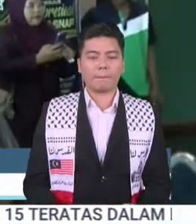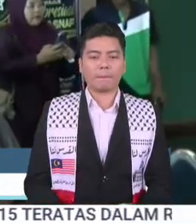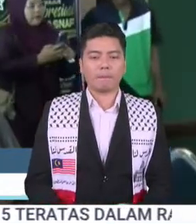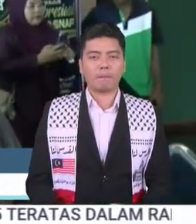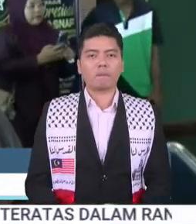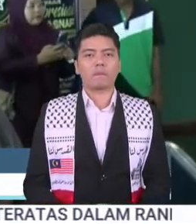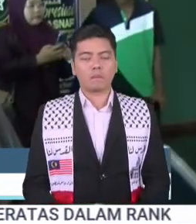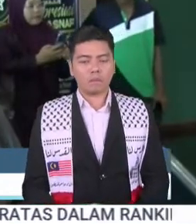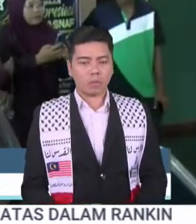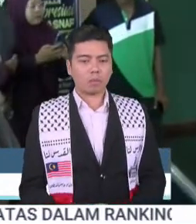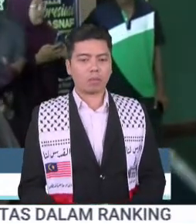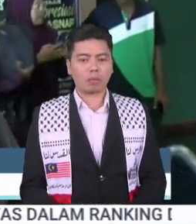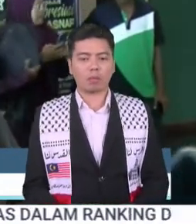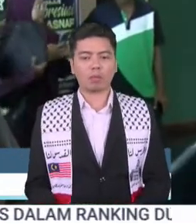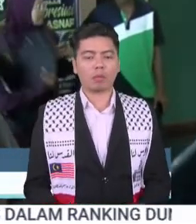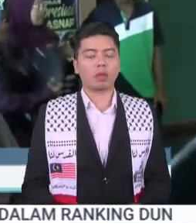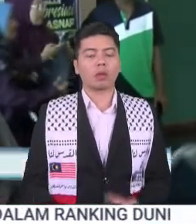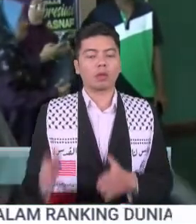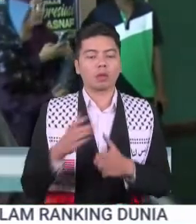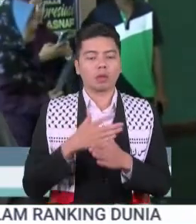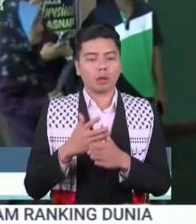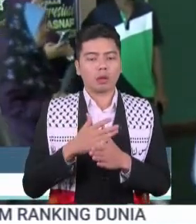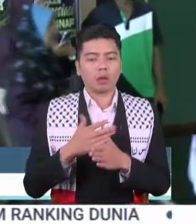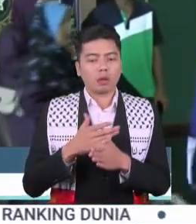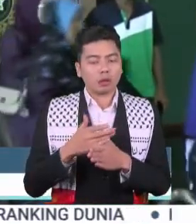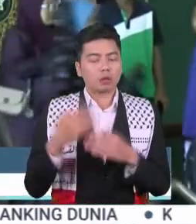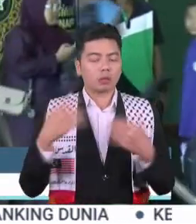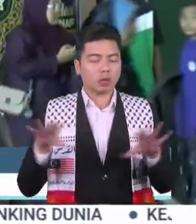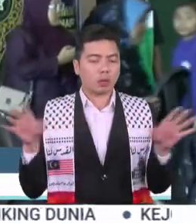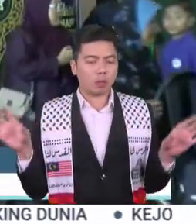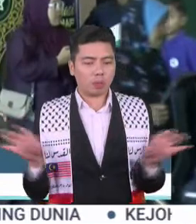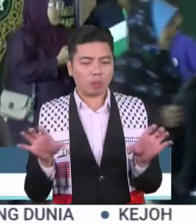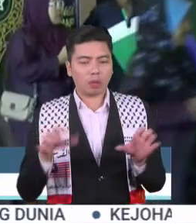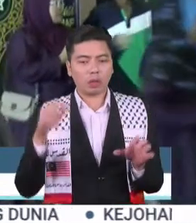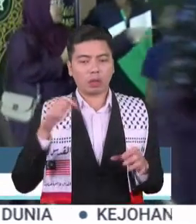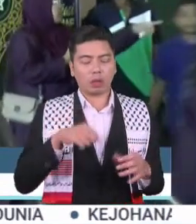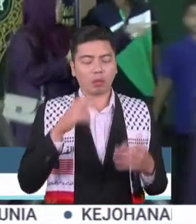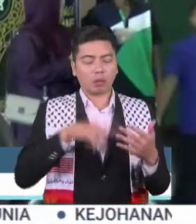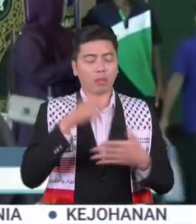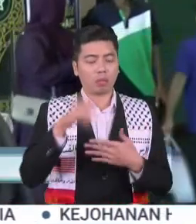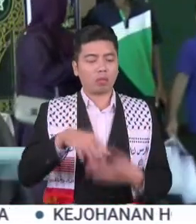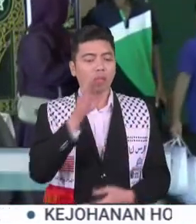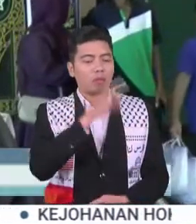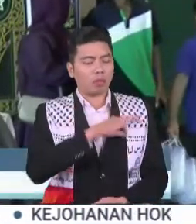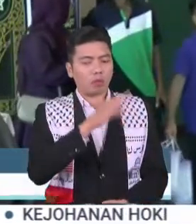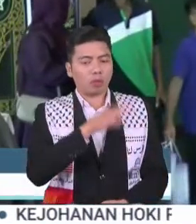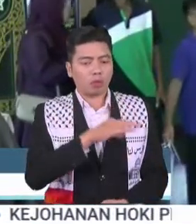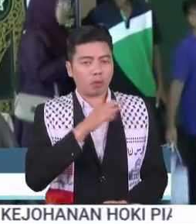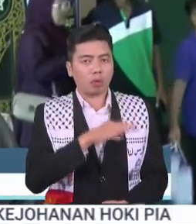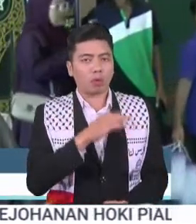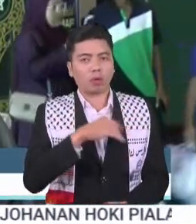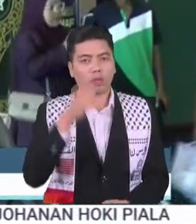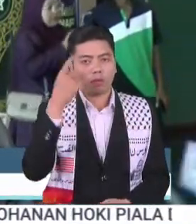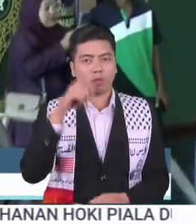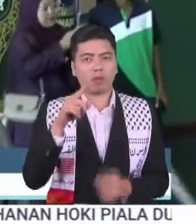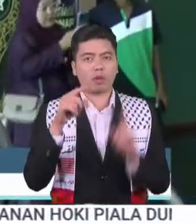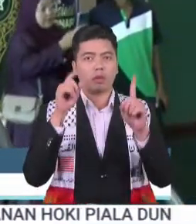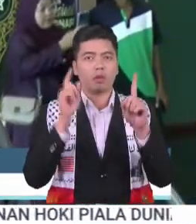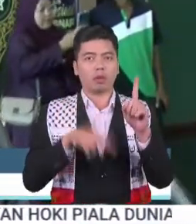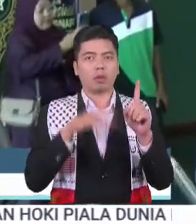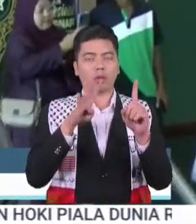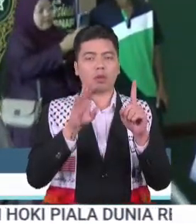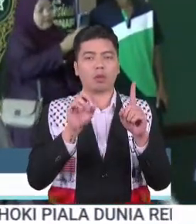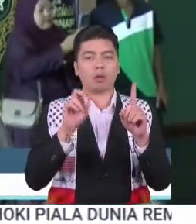Untuk makluman, dalam program yang telah dilaksanakan ini telah pun memberi manfaat kepada seramai